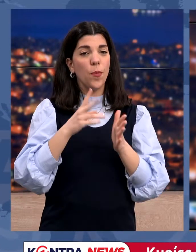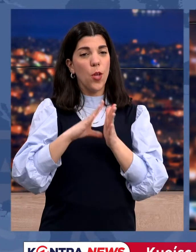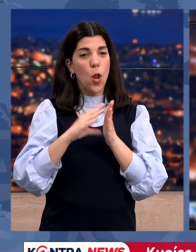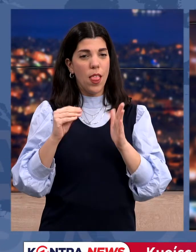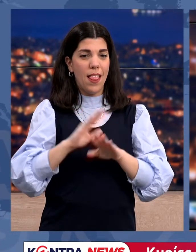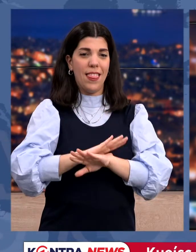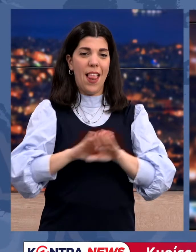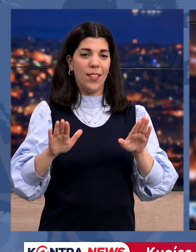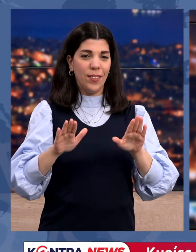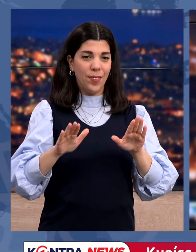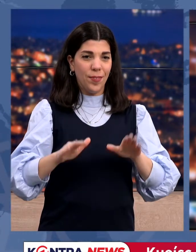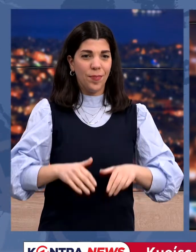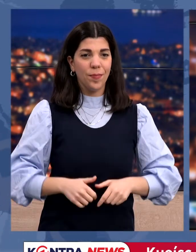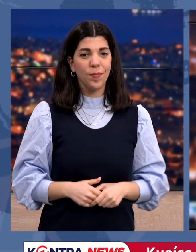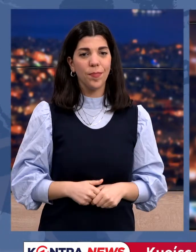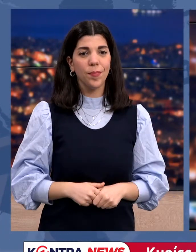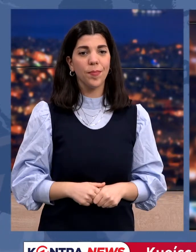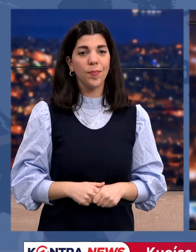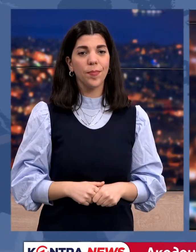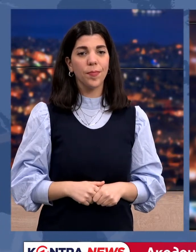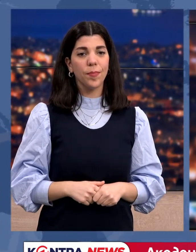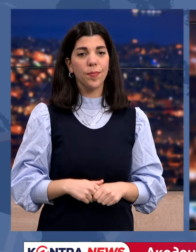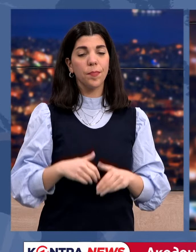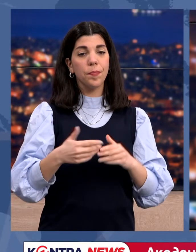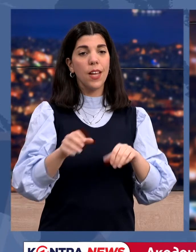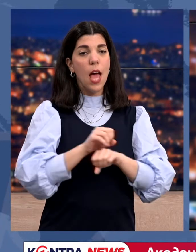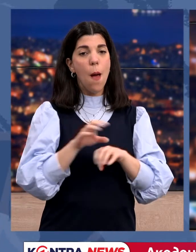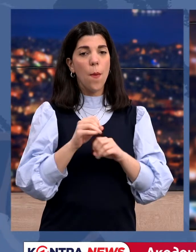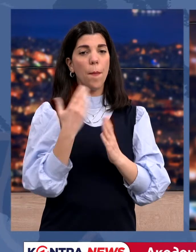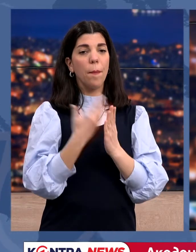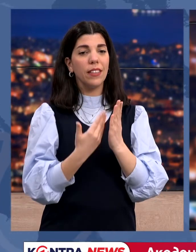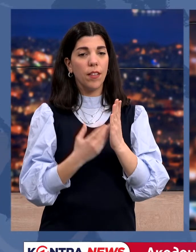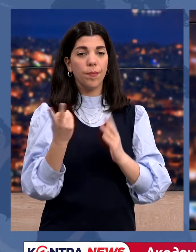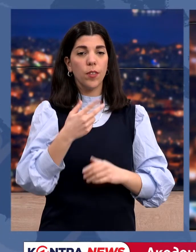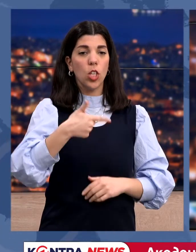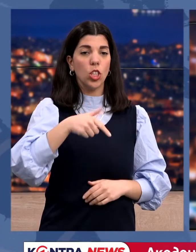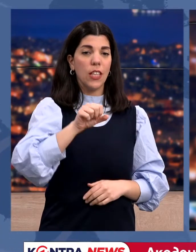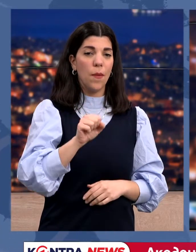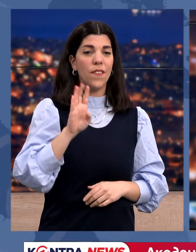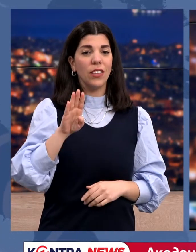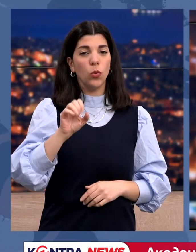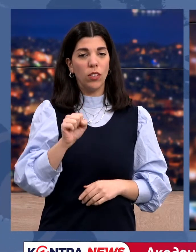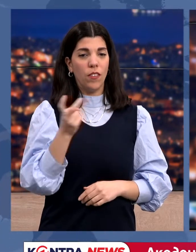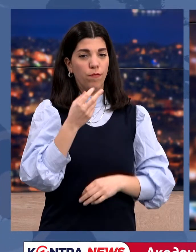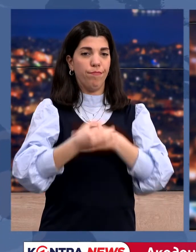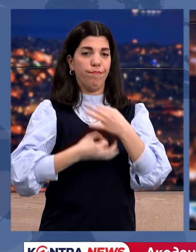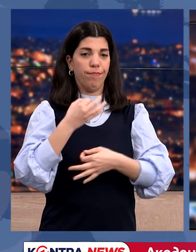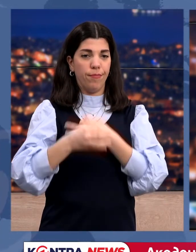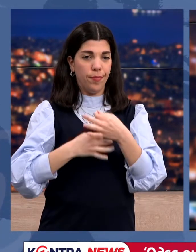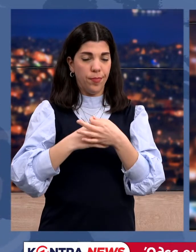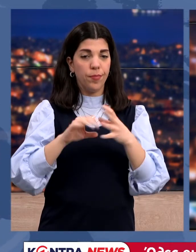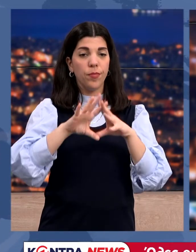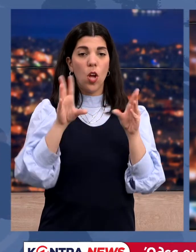ολοκληρώθηκε το δελτίο ειδήσεων του κόντρα στη νοηματική ακολουθεί εκπομπή επί του πιεστηρίου με το γιώργο σιαδήμα και το βασίλη